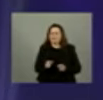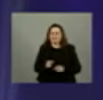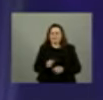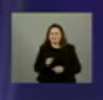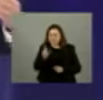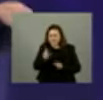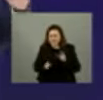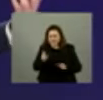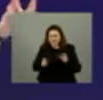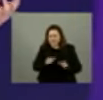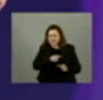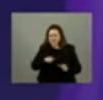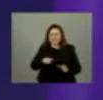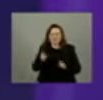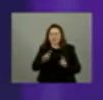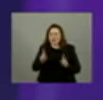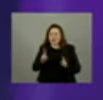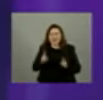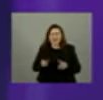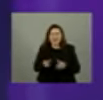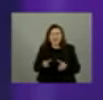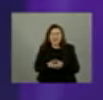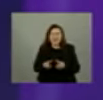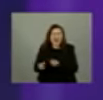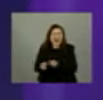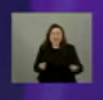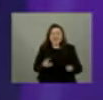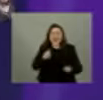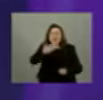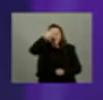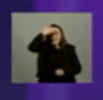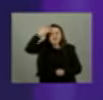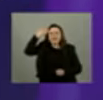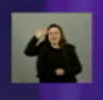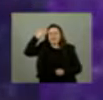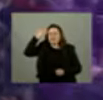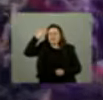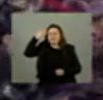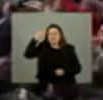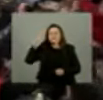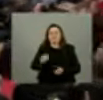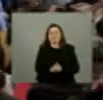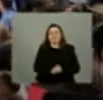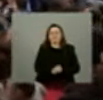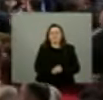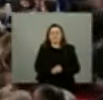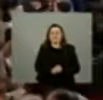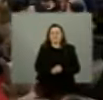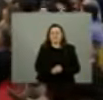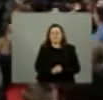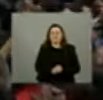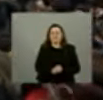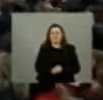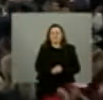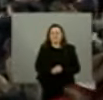εγώ ξέρετε κύριε Τερζή, δεν ξέρω αν το ξέρετε, παρατηρώ το ΣΥΡΙΖΑ πολλά χρόνια, έχω βγάλει πολλά βιβλία για το ΣΥΡΙΖΑ, δεν ξέρω αν το ξέρετε. Ξέρω, εννοείται ότι το γνωρίζω